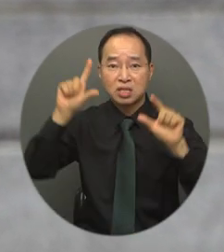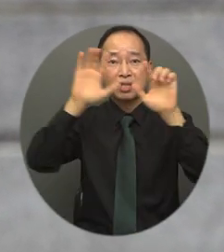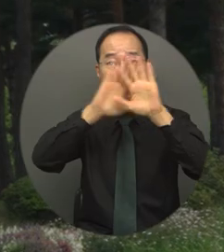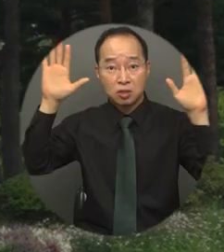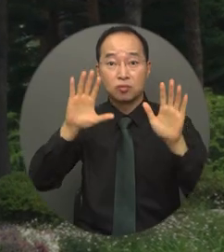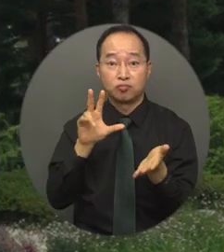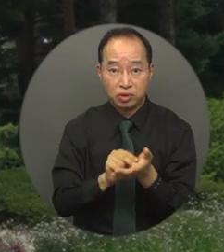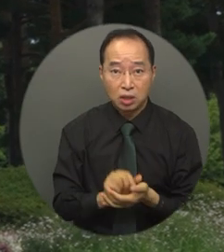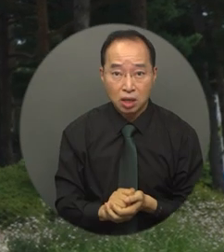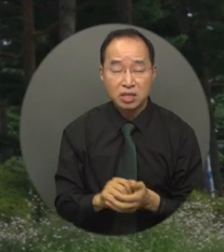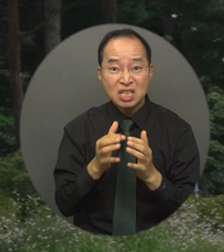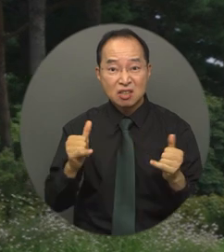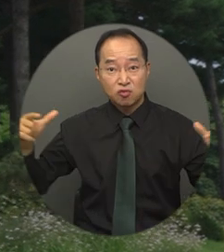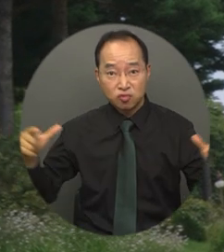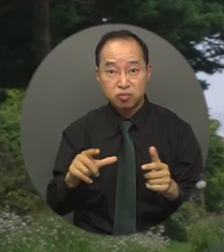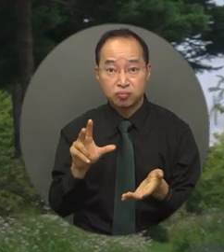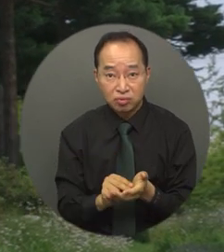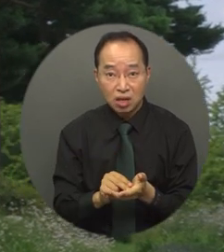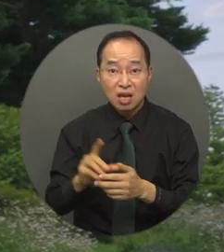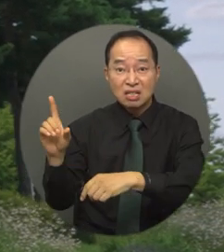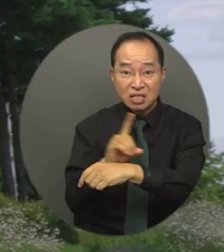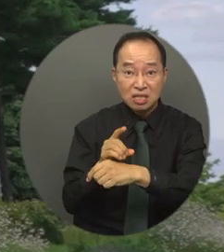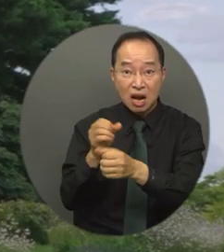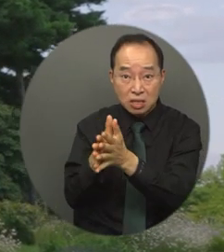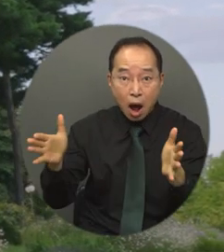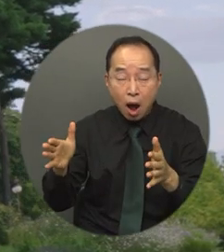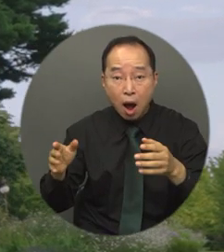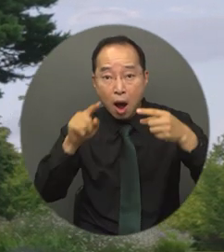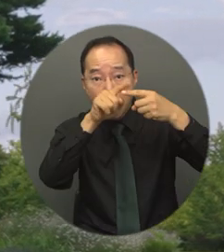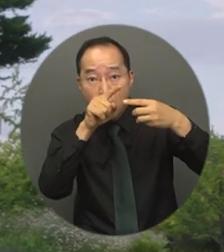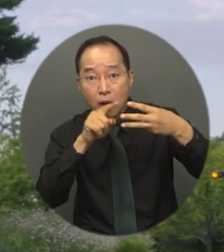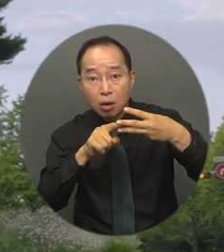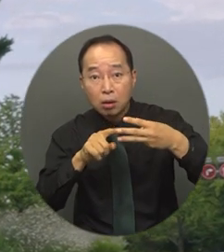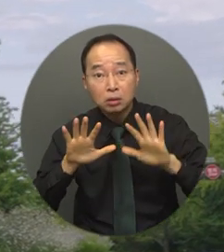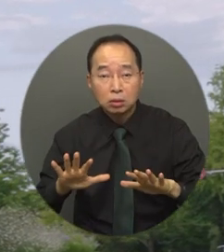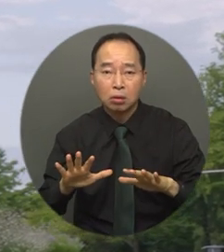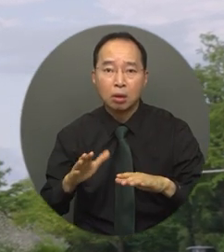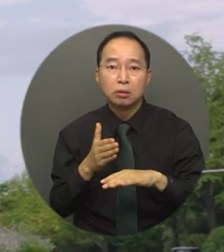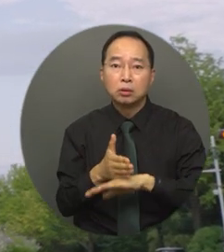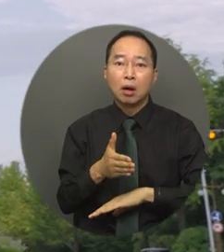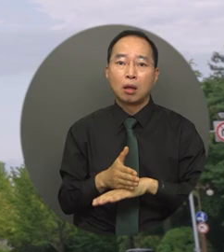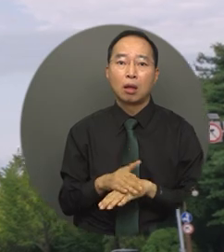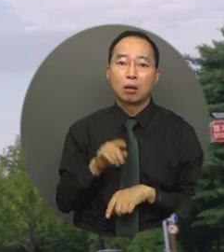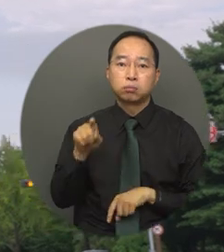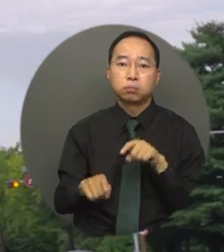과제인 기후위기, 인구변화, 디지털 전환에 우리는 발늦게 움직이고 있습니다.